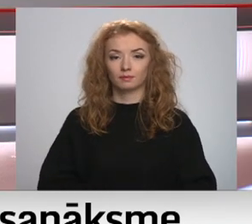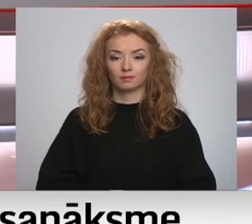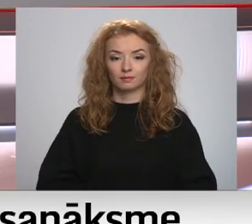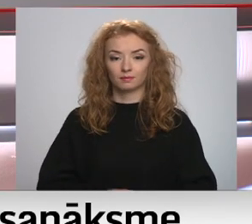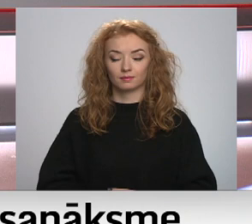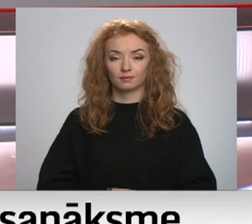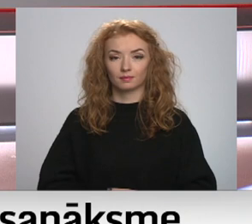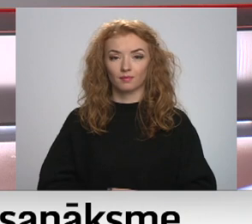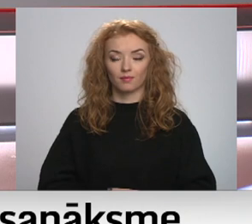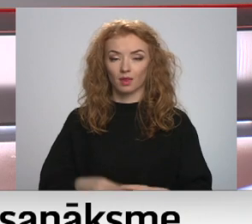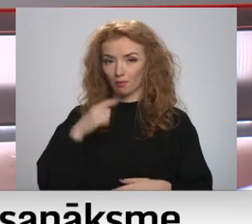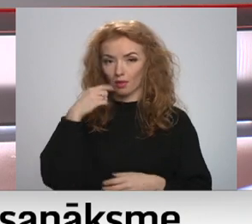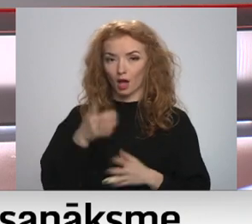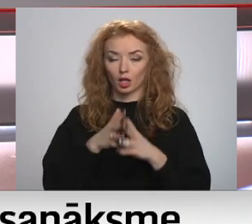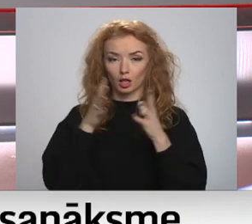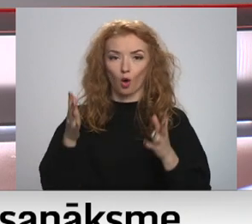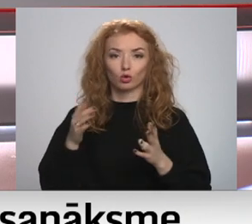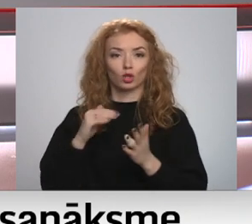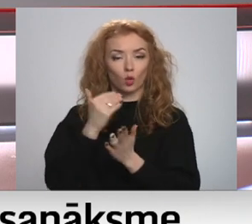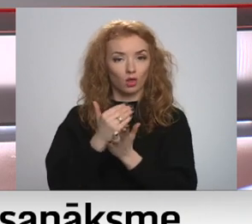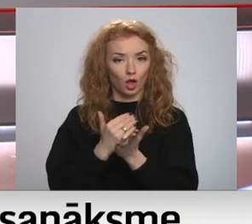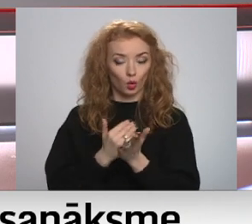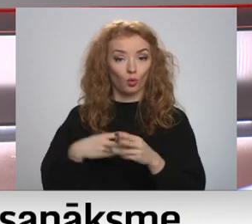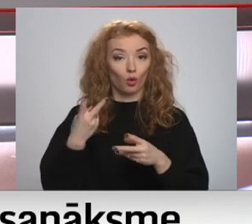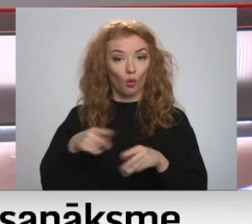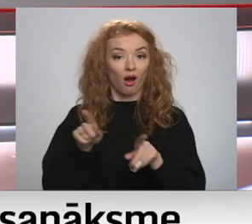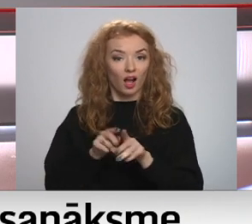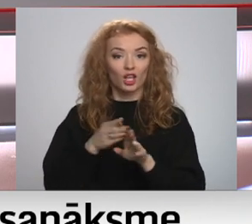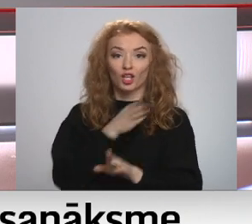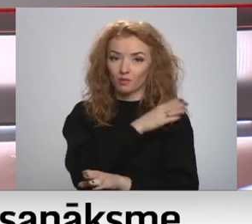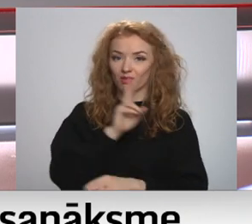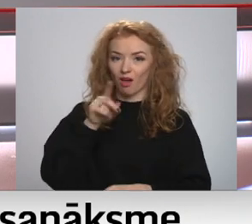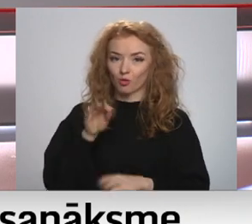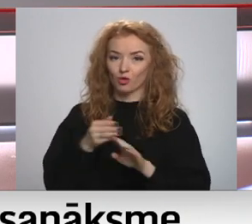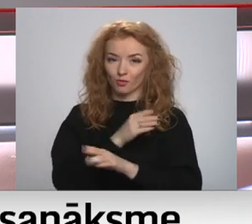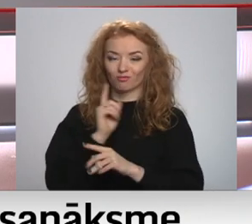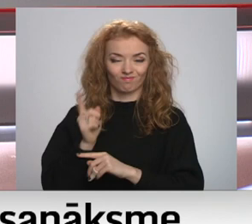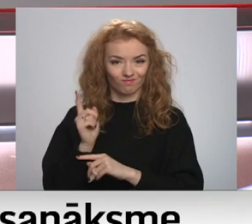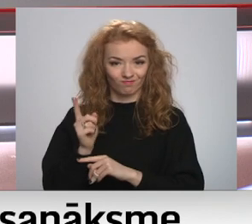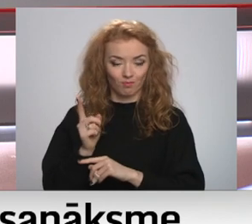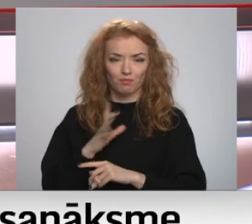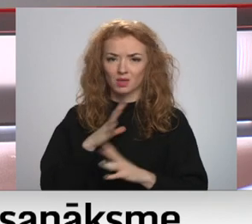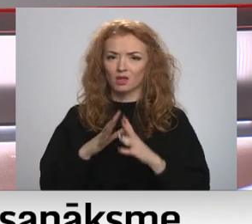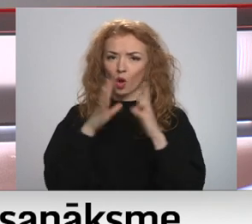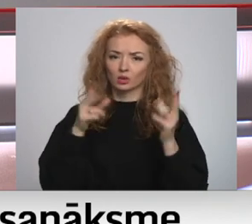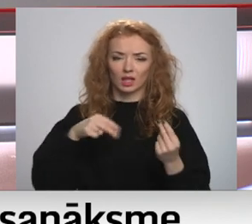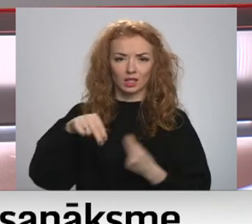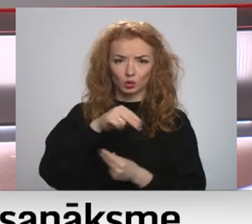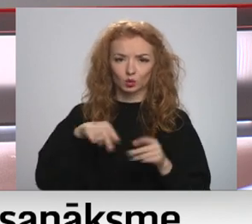Jā, tad izteikti daudz dažādu priekšnosacījumu, par kuriem arī agrāk NATO jau ir runājis. Daudz bijuši diskusijas